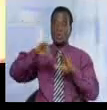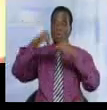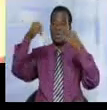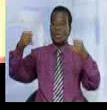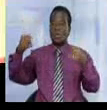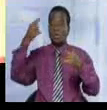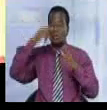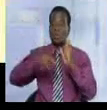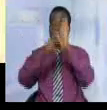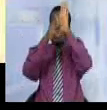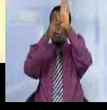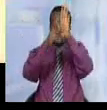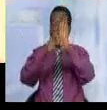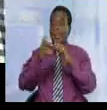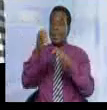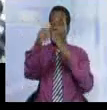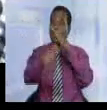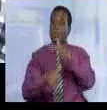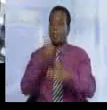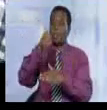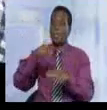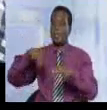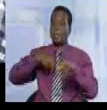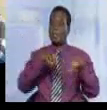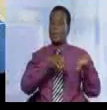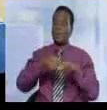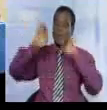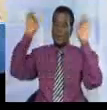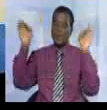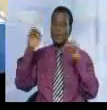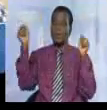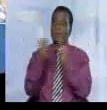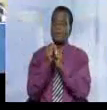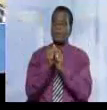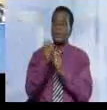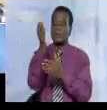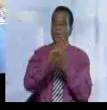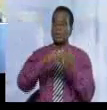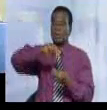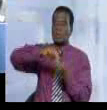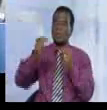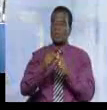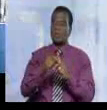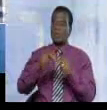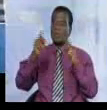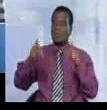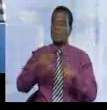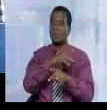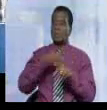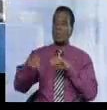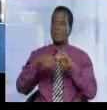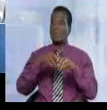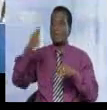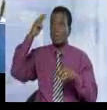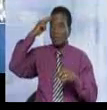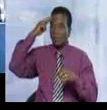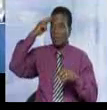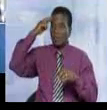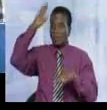alors pour présenter l'événement. Nous faisons un festival avec un certain nombre d'ateliers, mais nous allons faire des réflexions